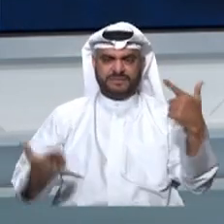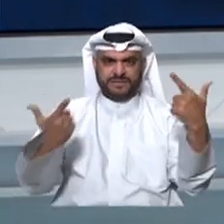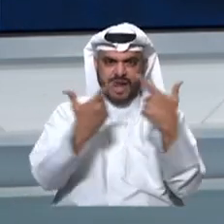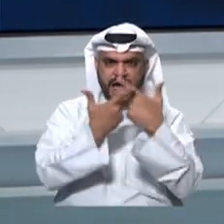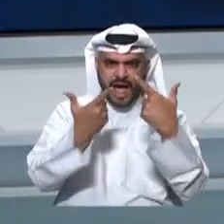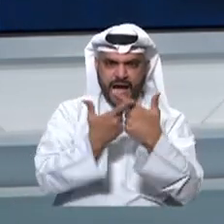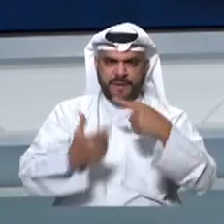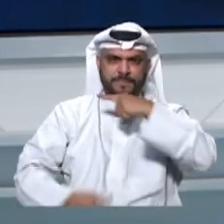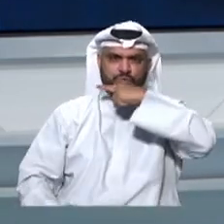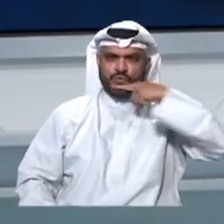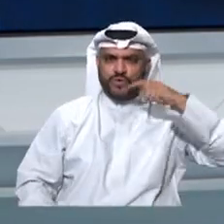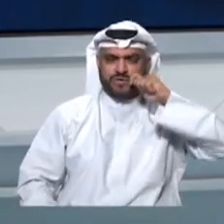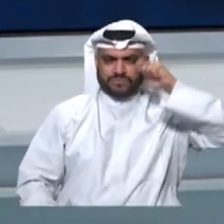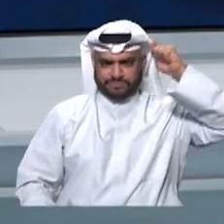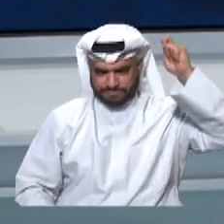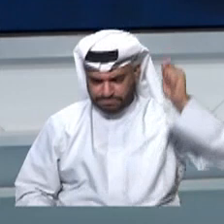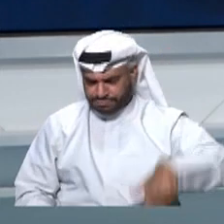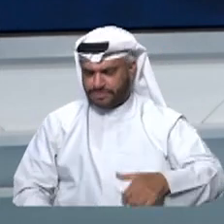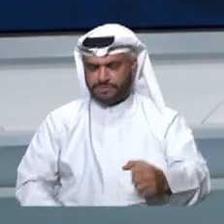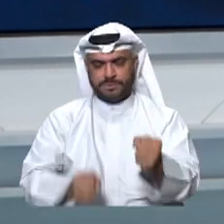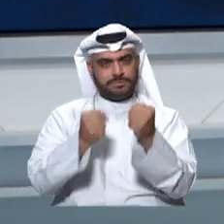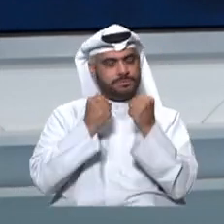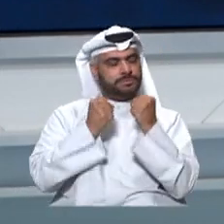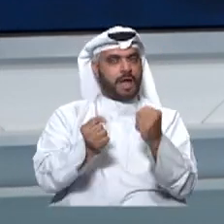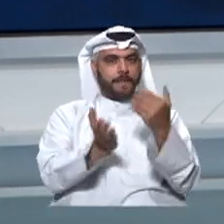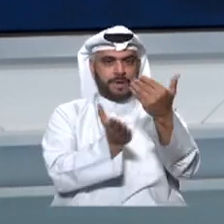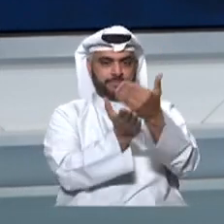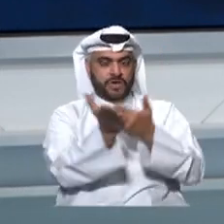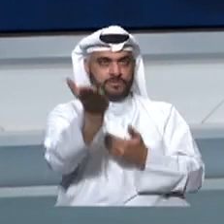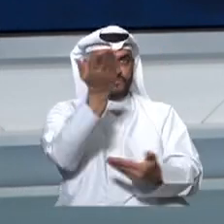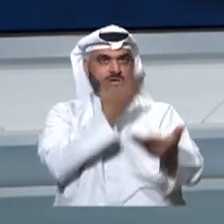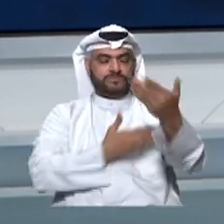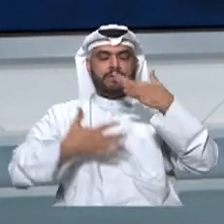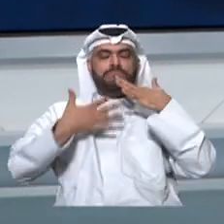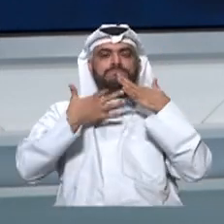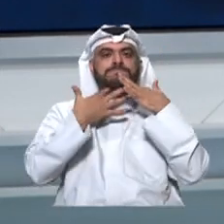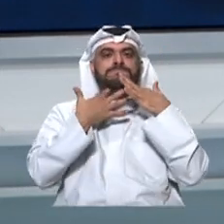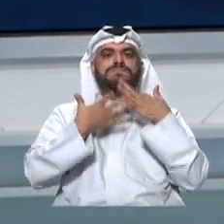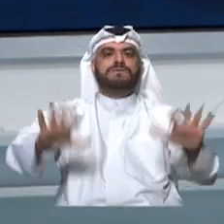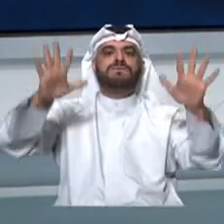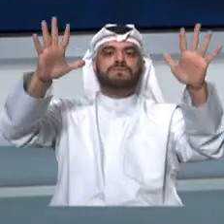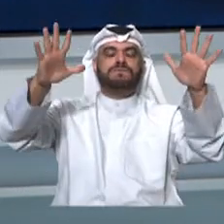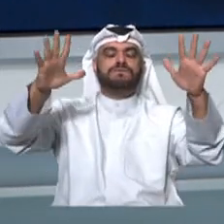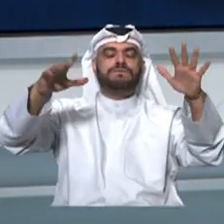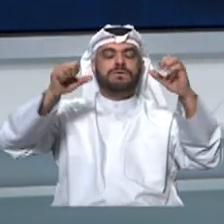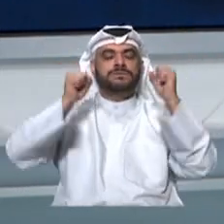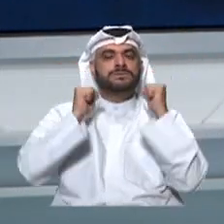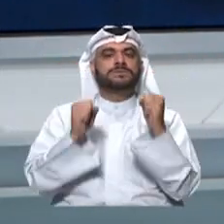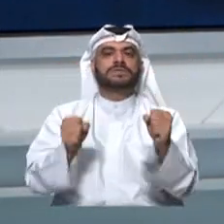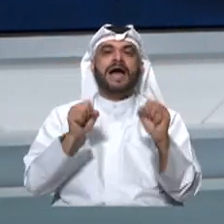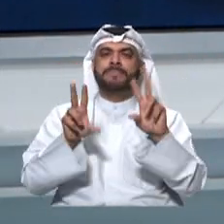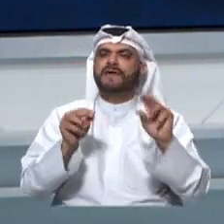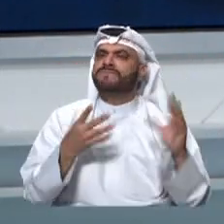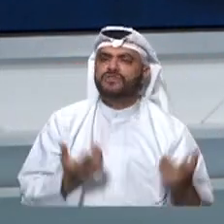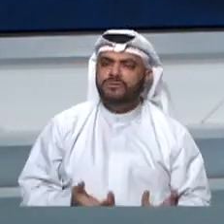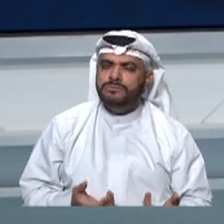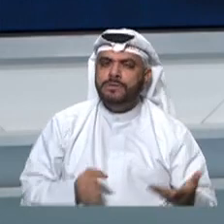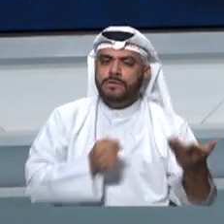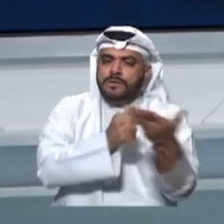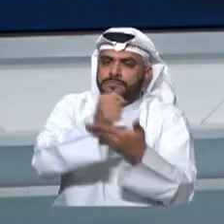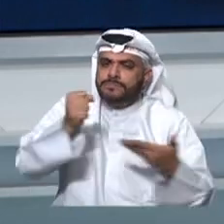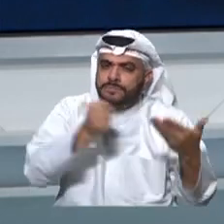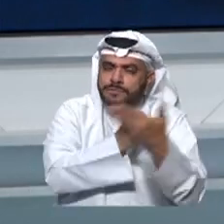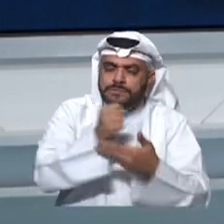وتأثيراتها الاقتصادية في المنطقة العربية كشفت فجوة كبيرة تعاني منها دول المنطقة وخاصة في